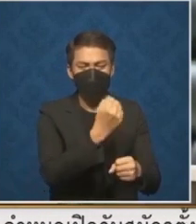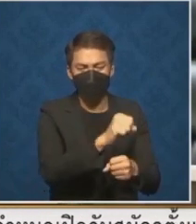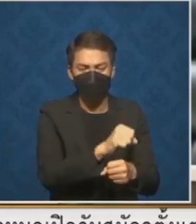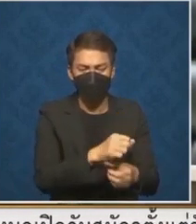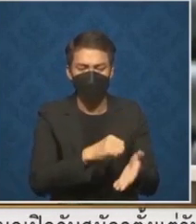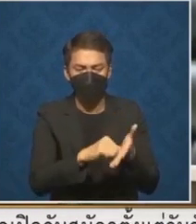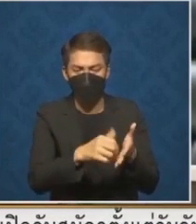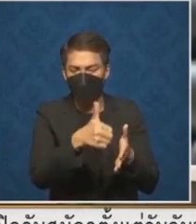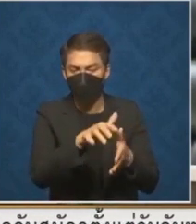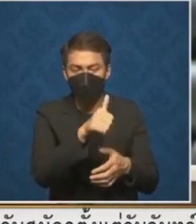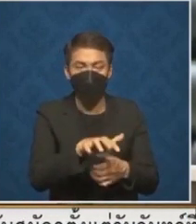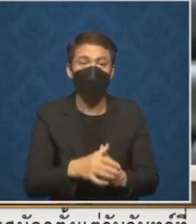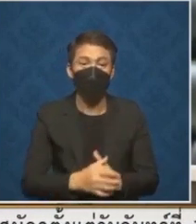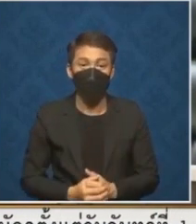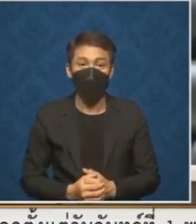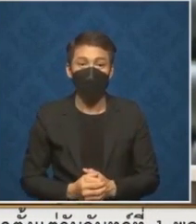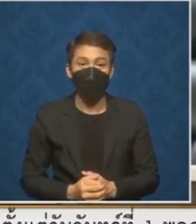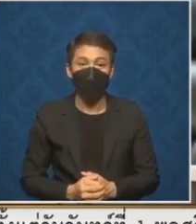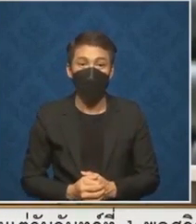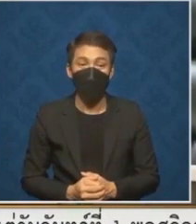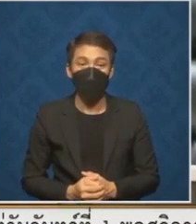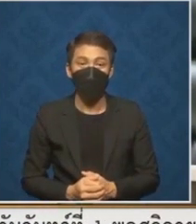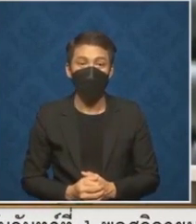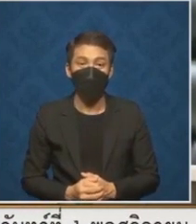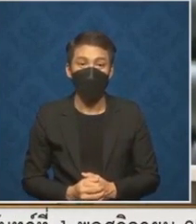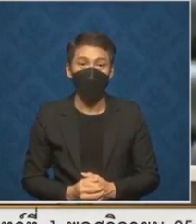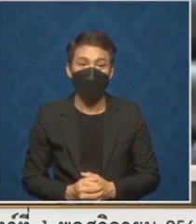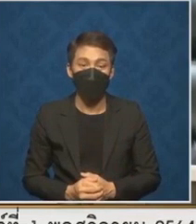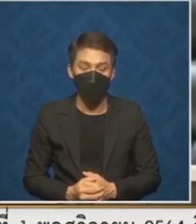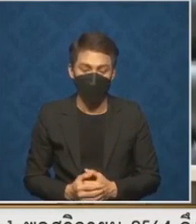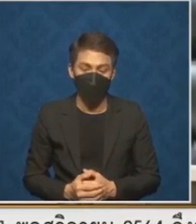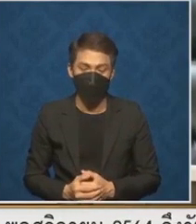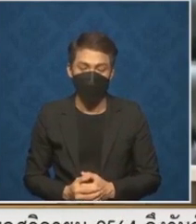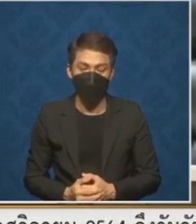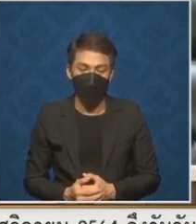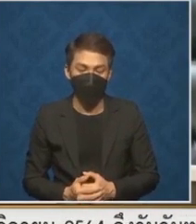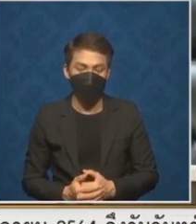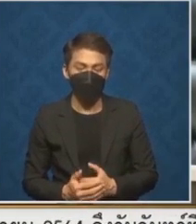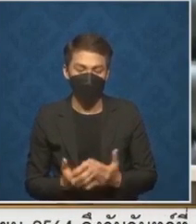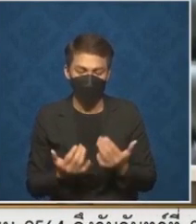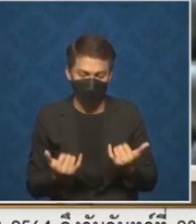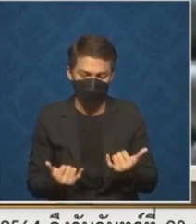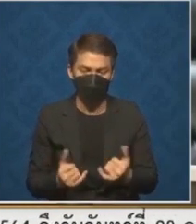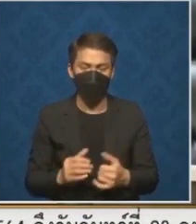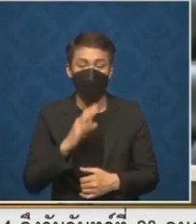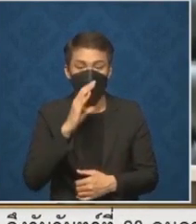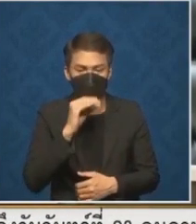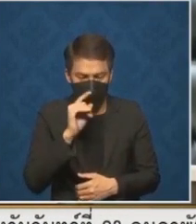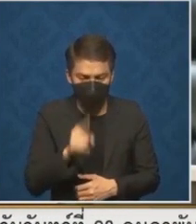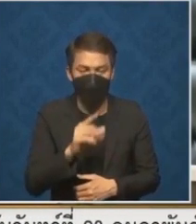นไม่ได้ทมาทานทกรบครับวันนี้ผมไม่พูดก็จะรู้สึกเป็ไม่จบ